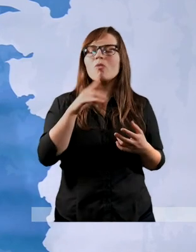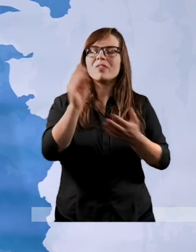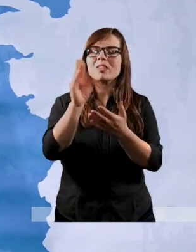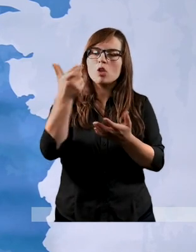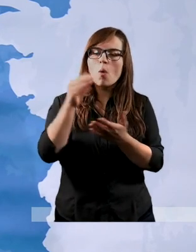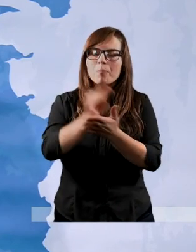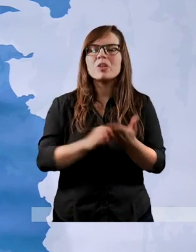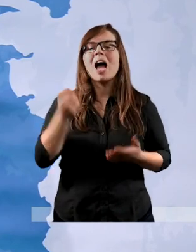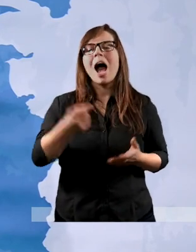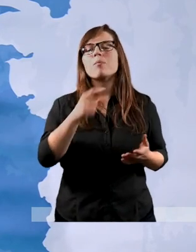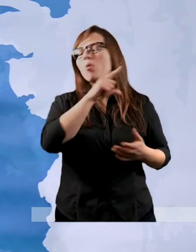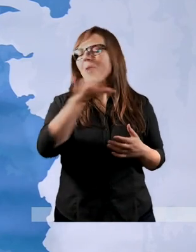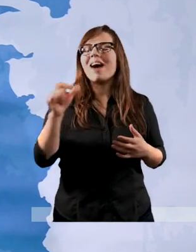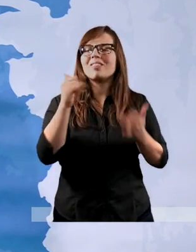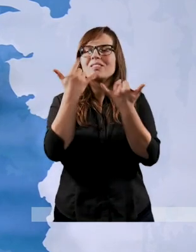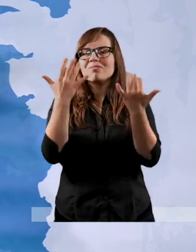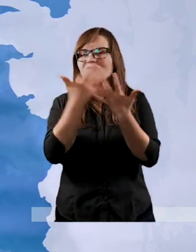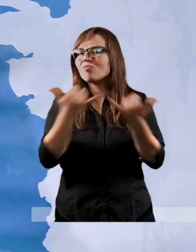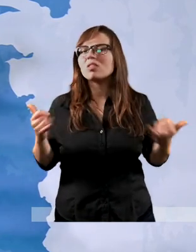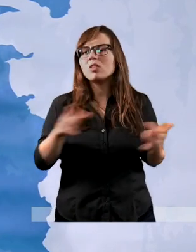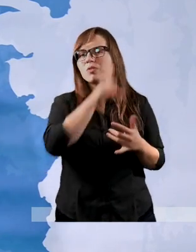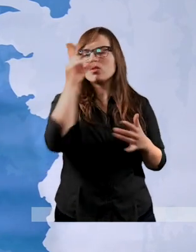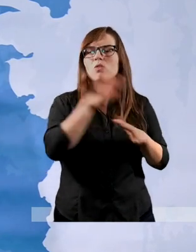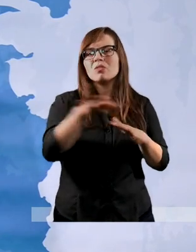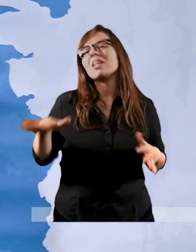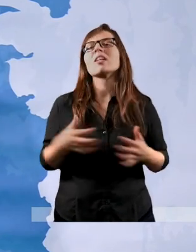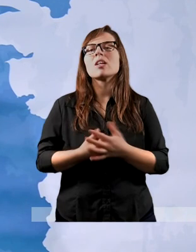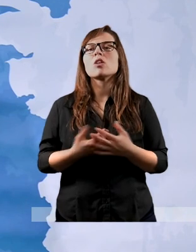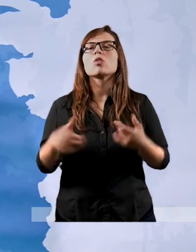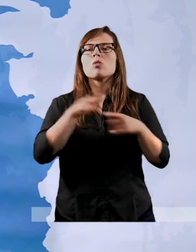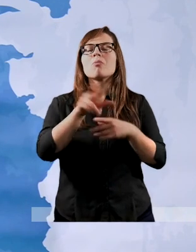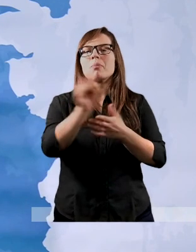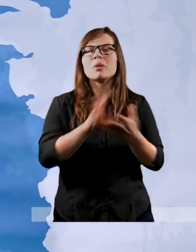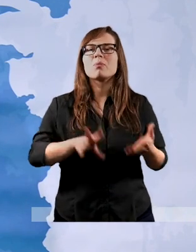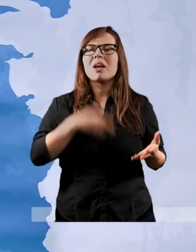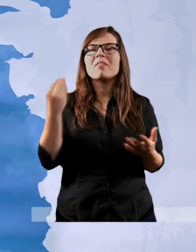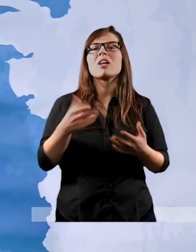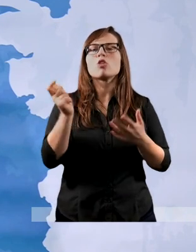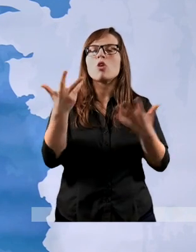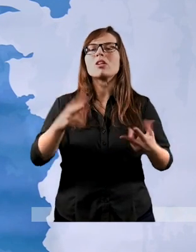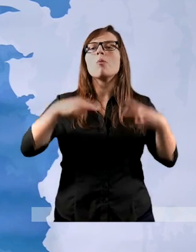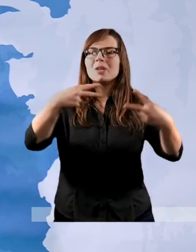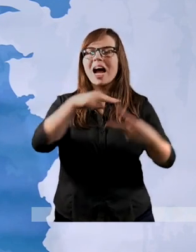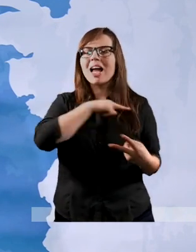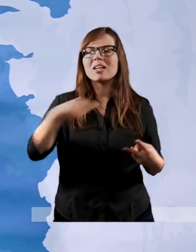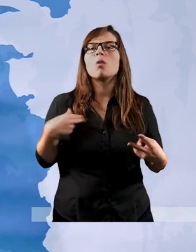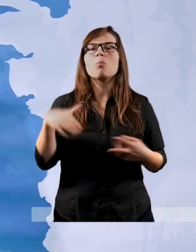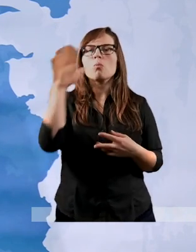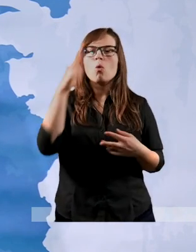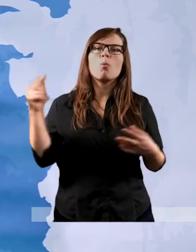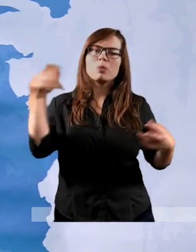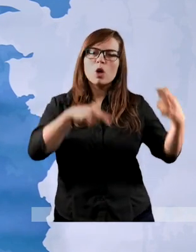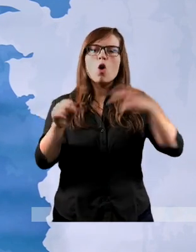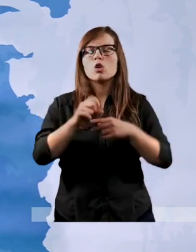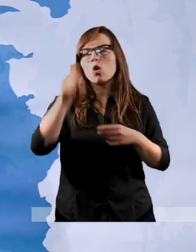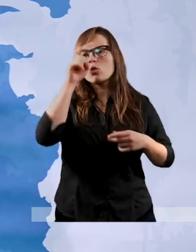to, co pisze apostoł Paweł i wszyscy, którzy w tym Piśmie Świętym chcą nam coś przekazać. Bóg przychodzi